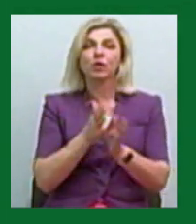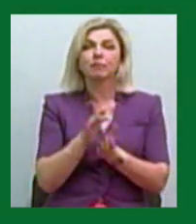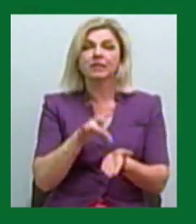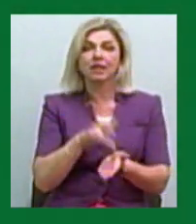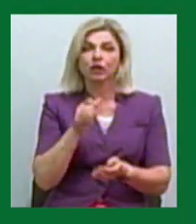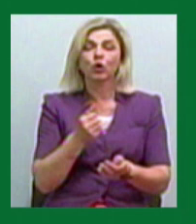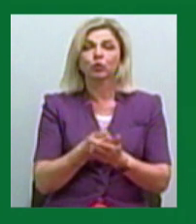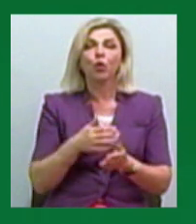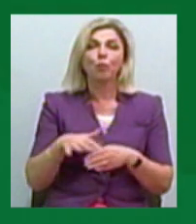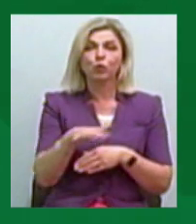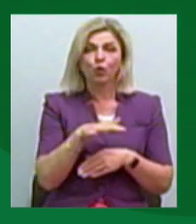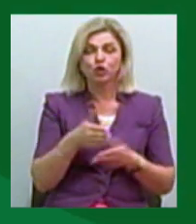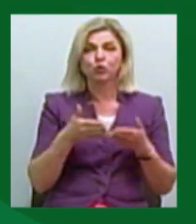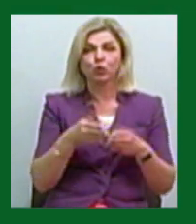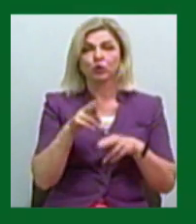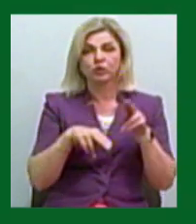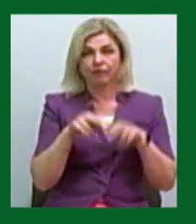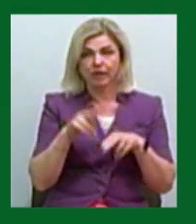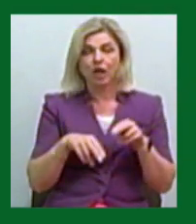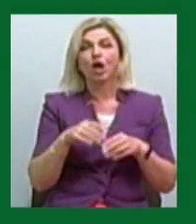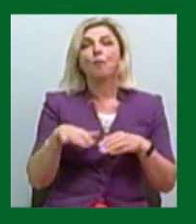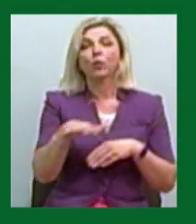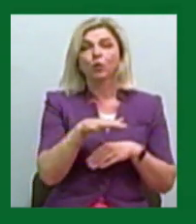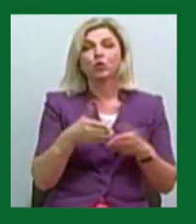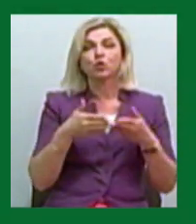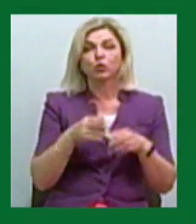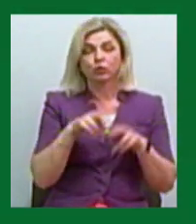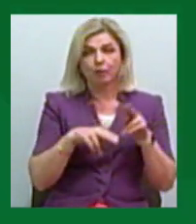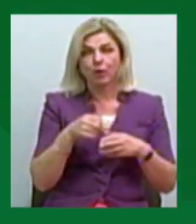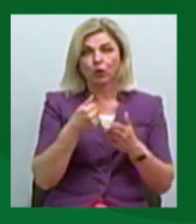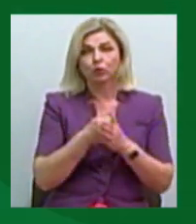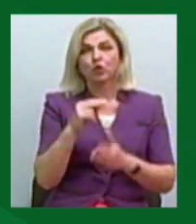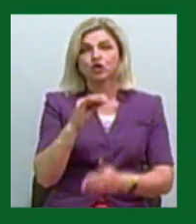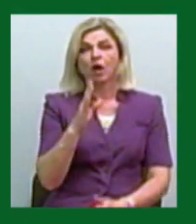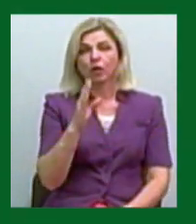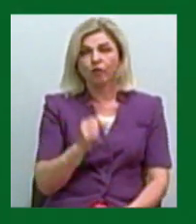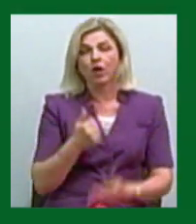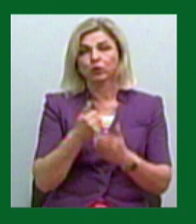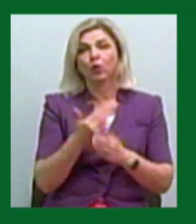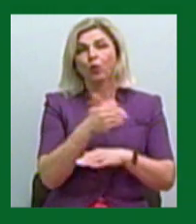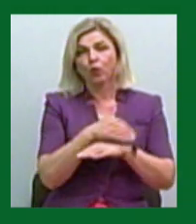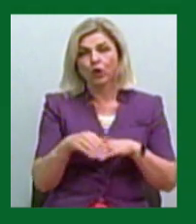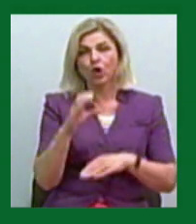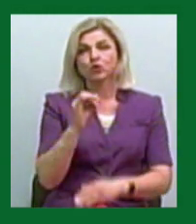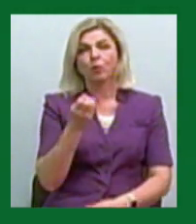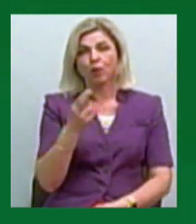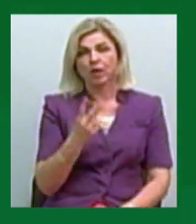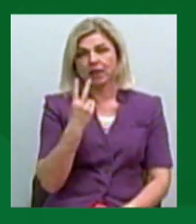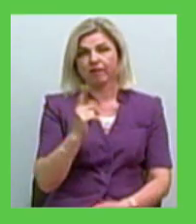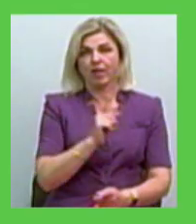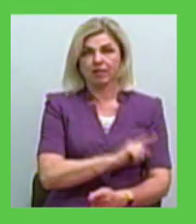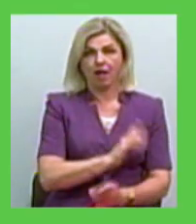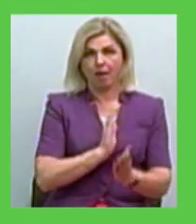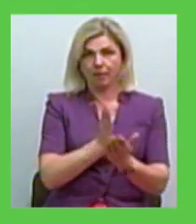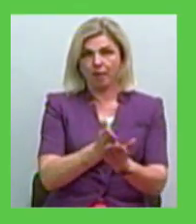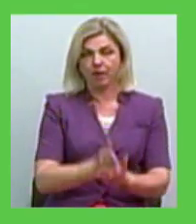площі суднобудівників. На площі суднобудівників від вулиці Чкалова 12 до вулиці Соборної 13 в обох напрямах.